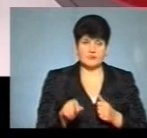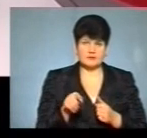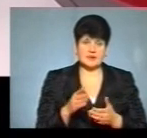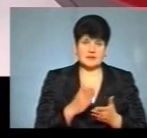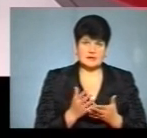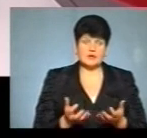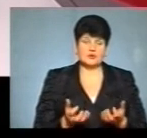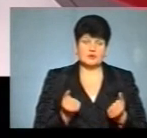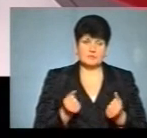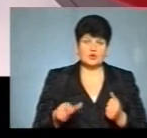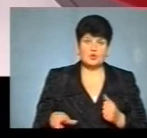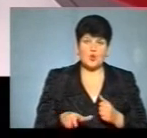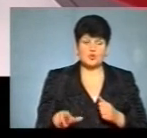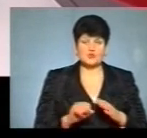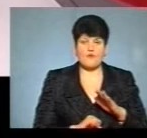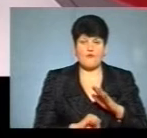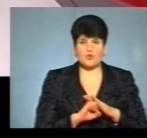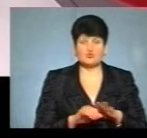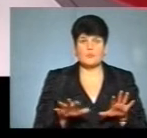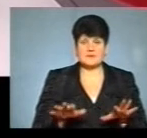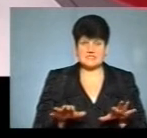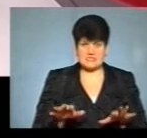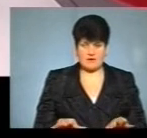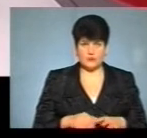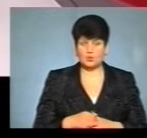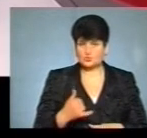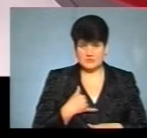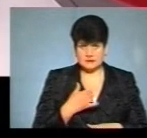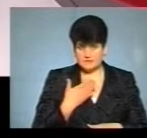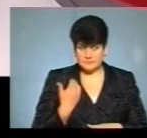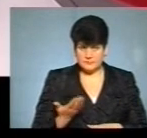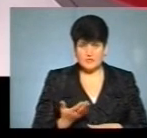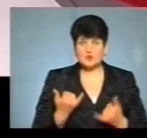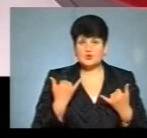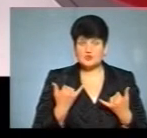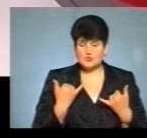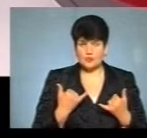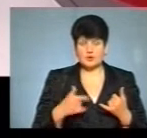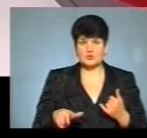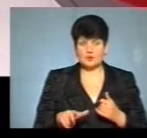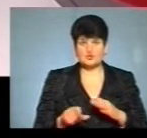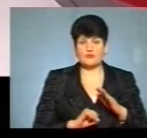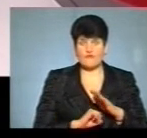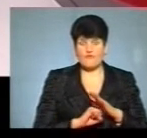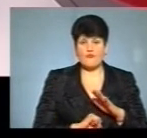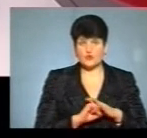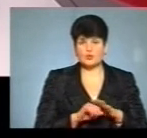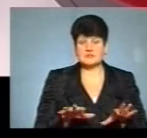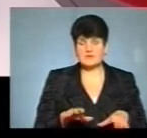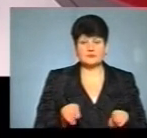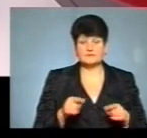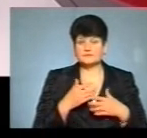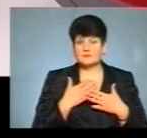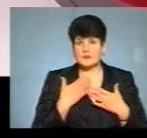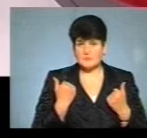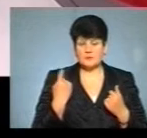утворення дорожнього фонду місцевого. У нас такого фонду сьогодні немає. Дорожнього фонду місцевого не утворено обласною державною